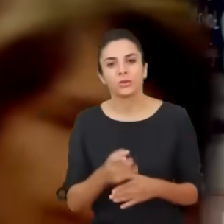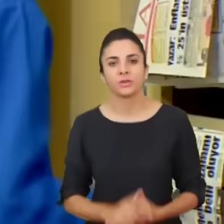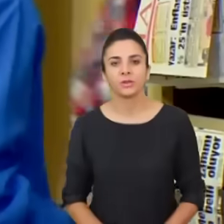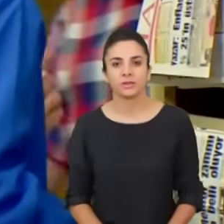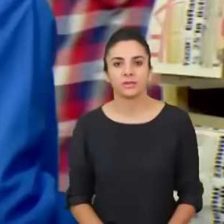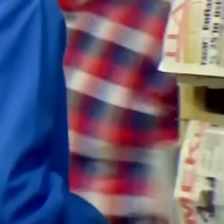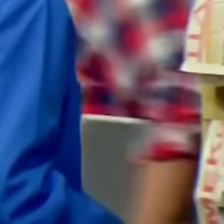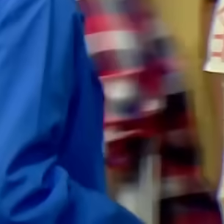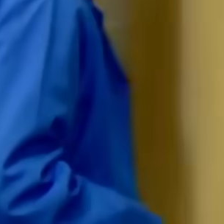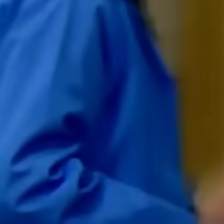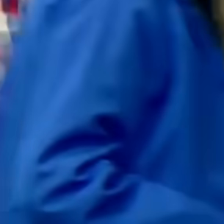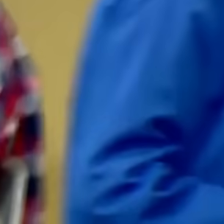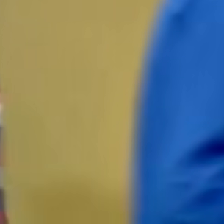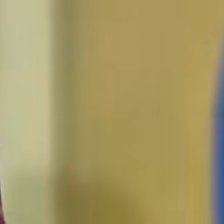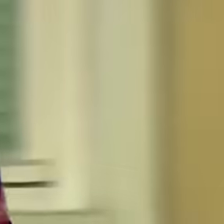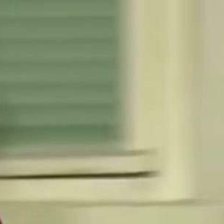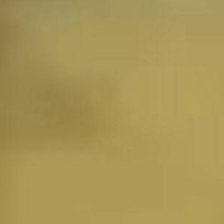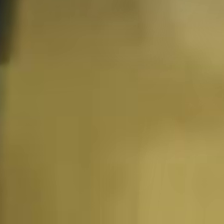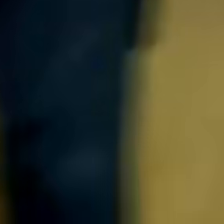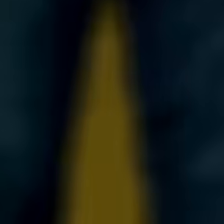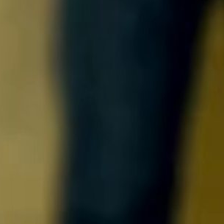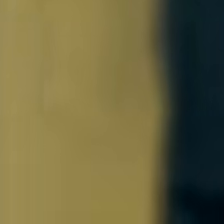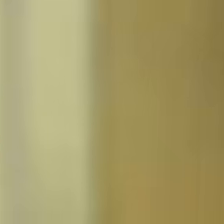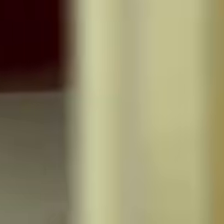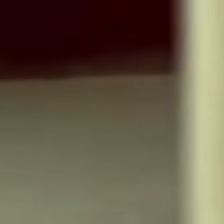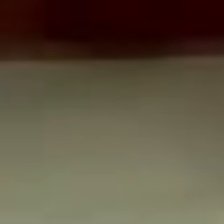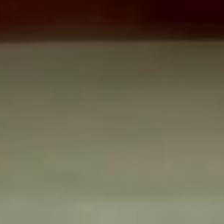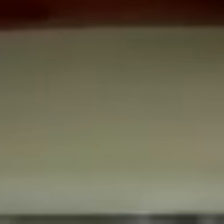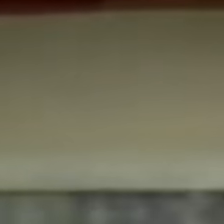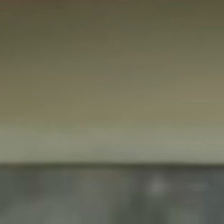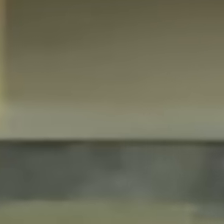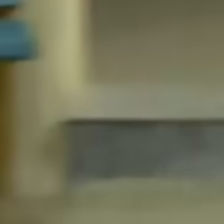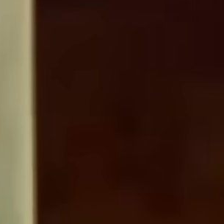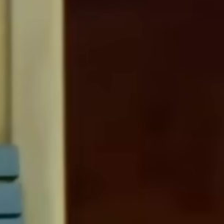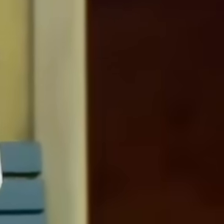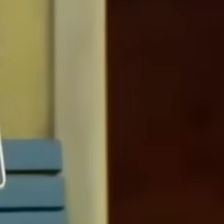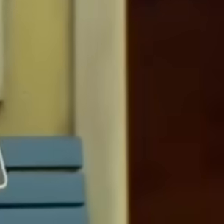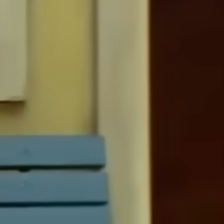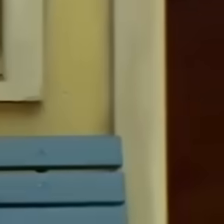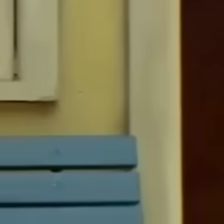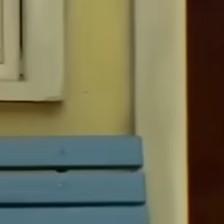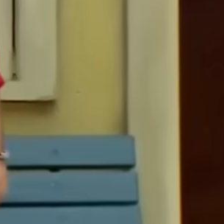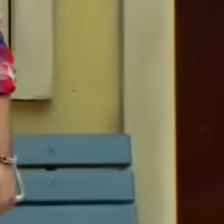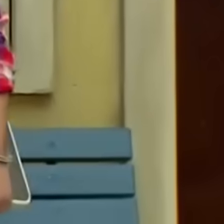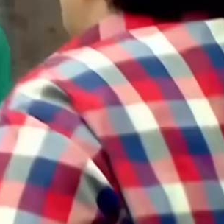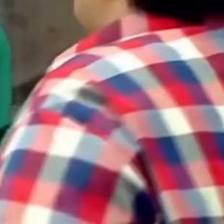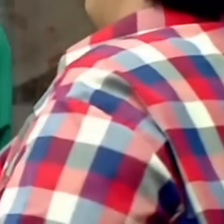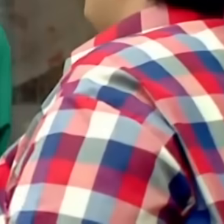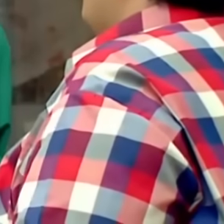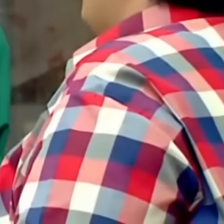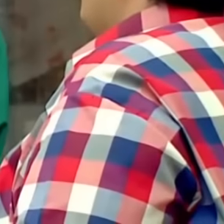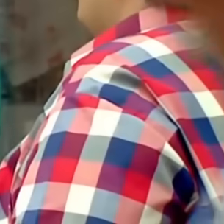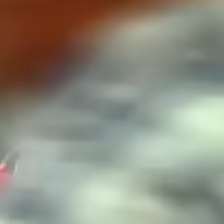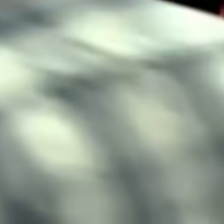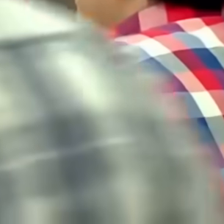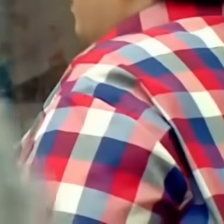Mehmet sarkıtılmış çengellere pastırmaları astı. Bahtiyar karşıdan keyifsizce onu seyrediyor. Sinan kolunun altında